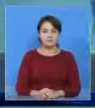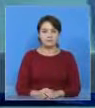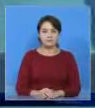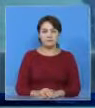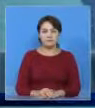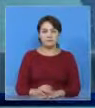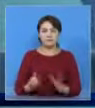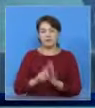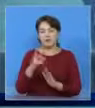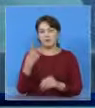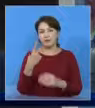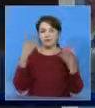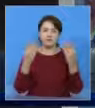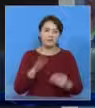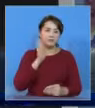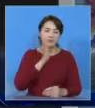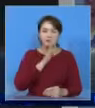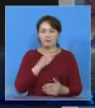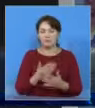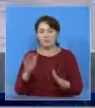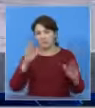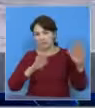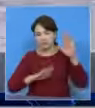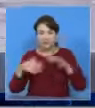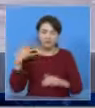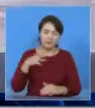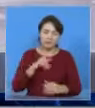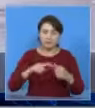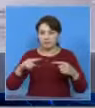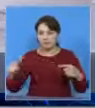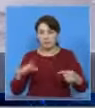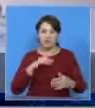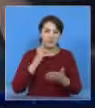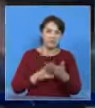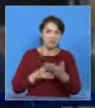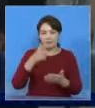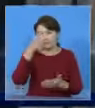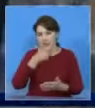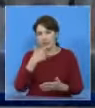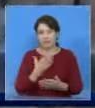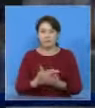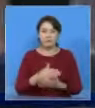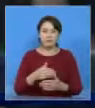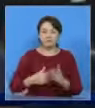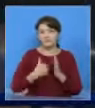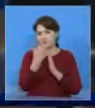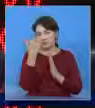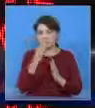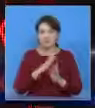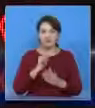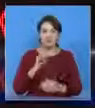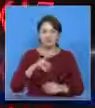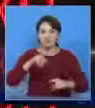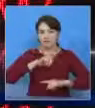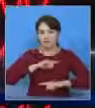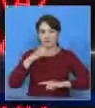На старт вышли первые девушки. В плавании баттерфляем на 50 метров София Абубакирова доказала свою состоятельность, а Диана Таржанова